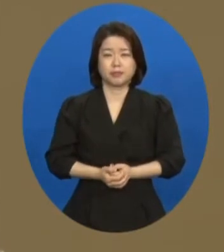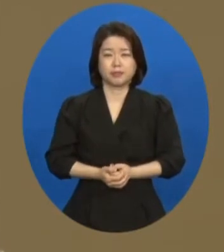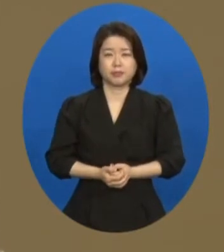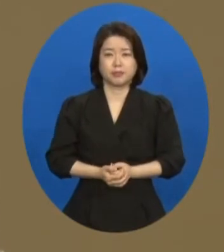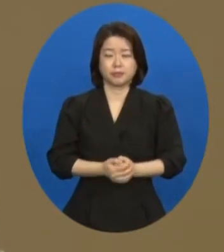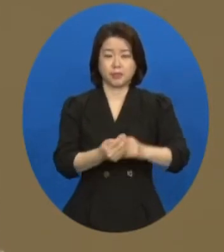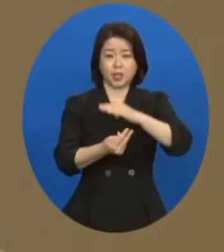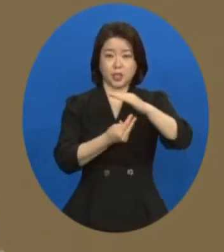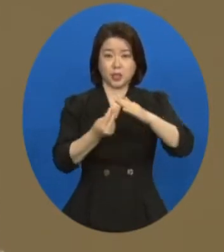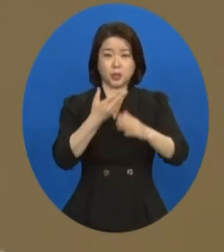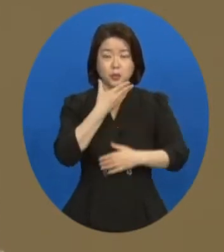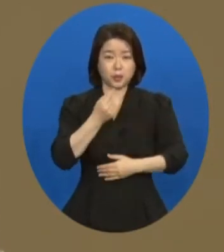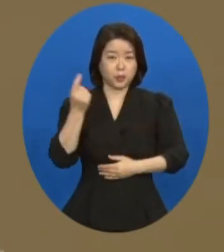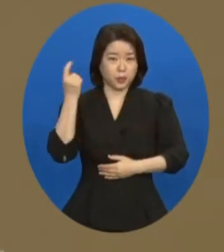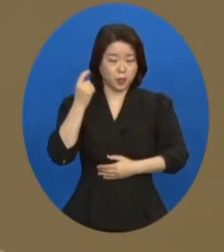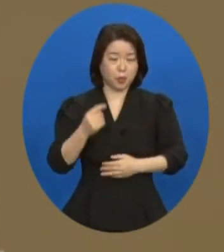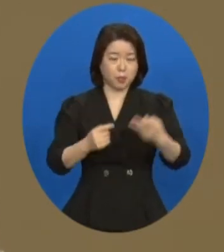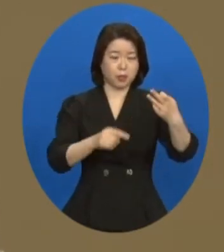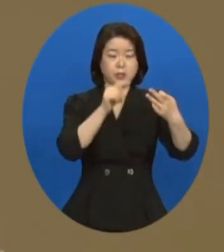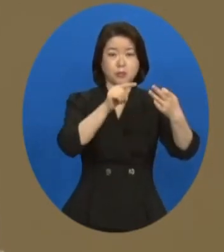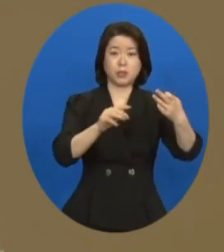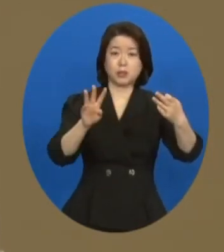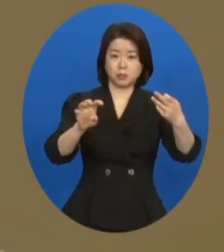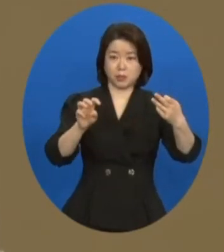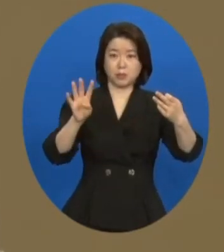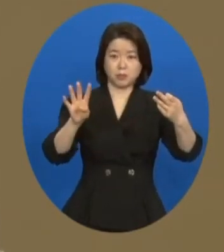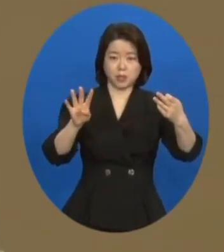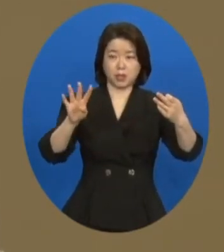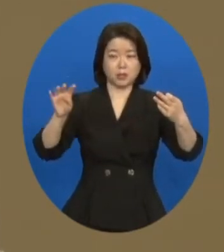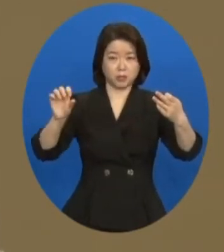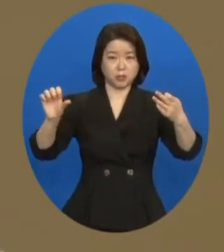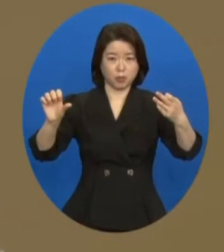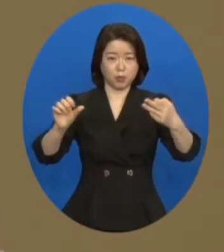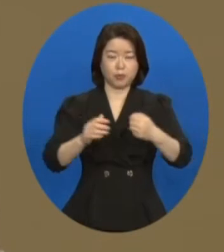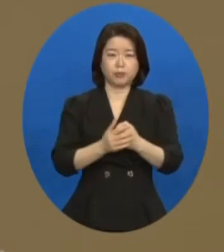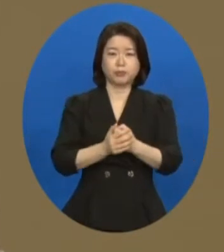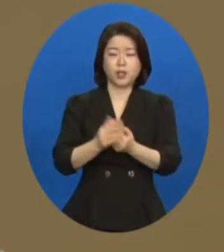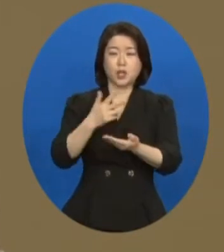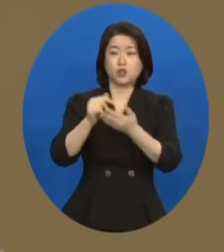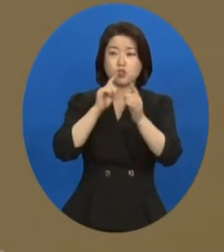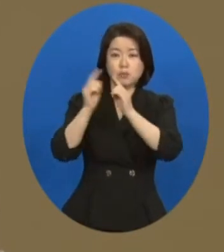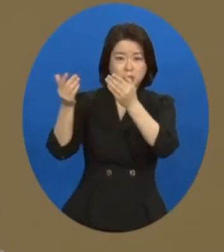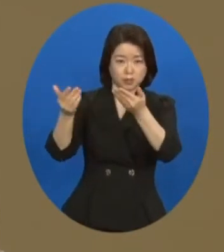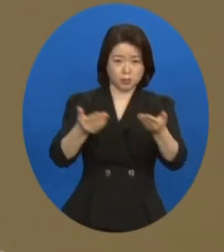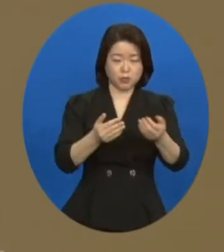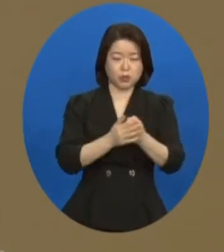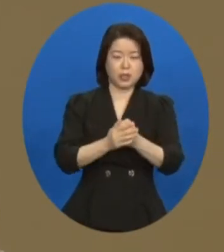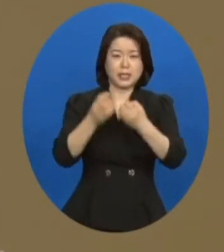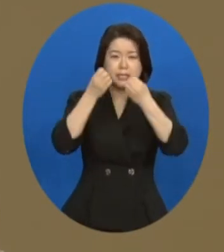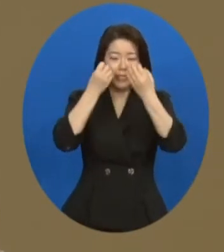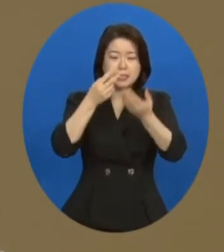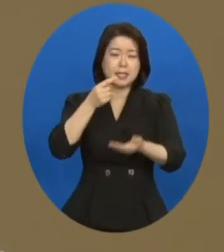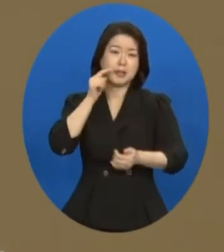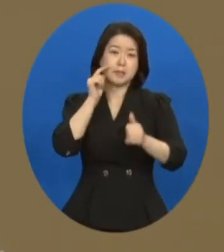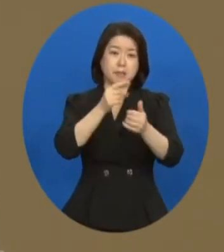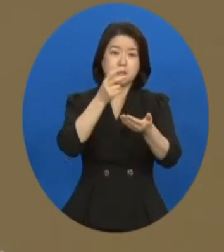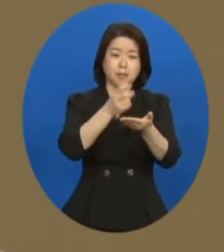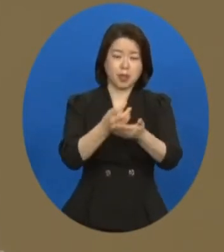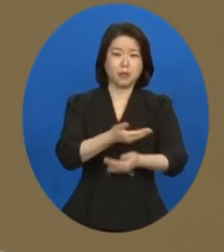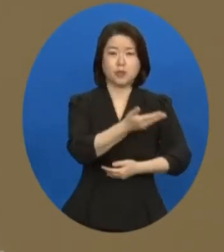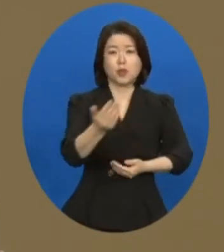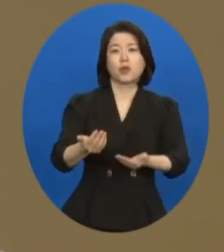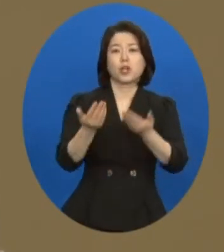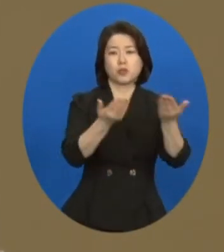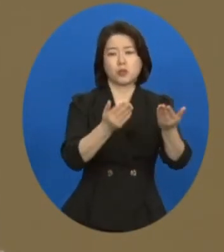요한복음 13장 34 들 3 15절에서 주님은 말씀하셨습니다 세계 명을 너에게 주니